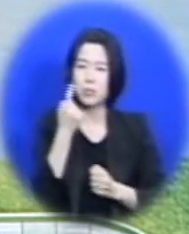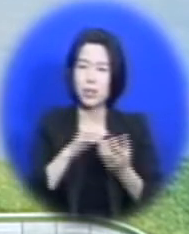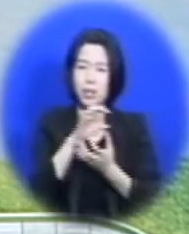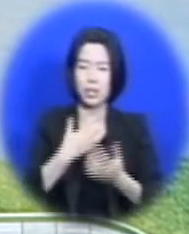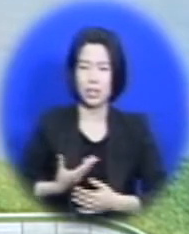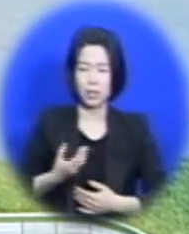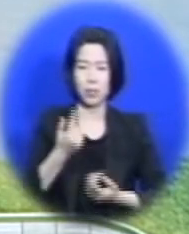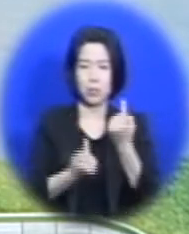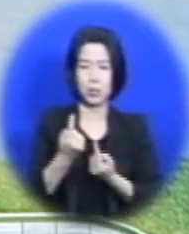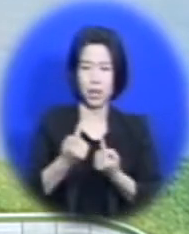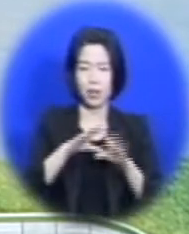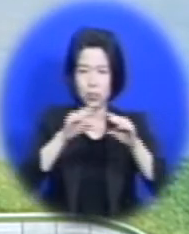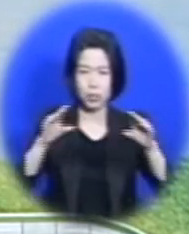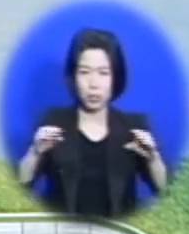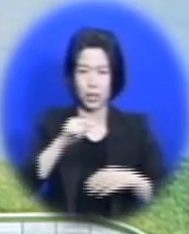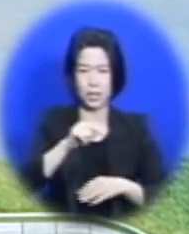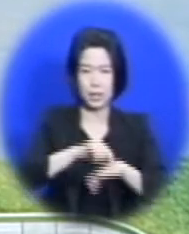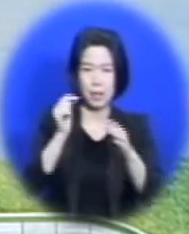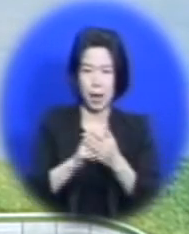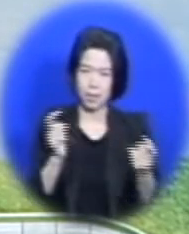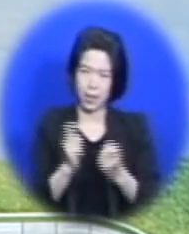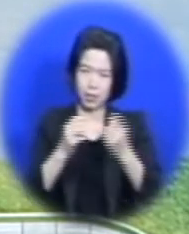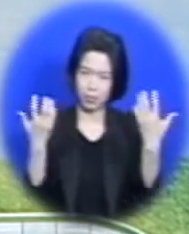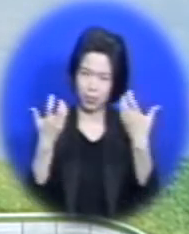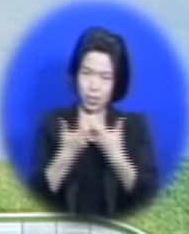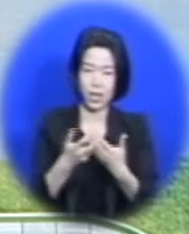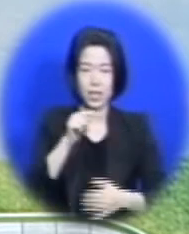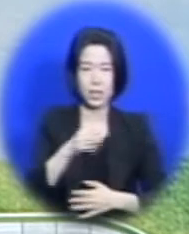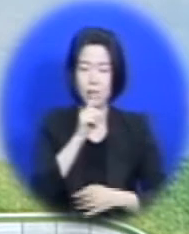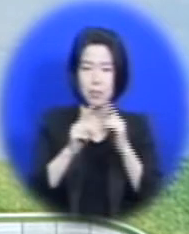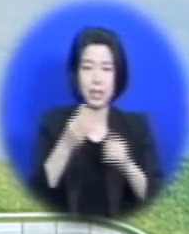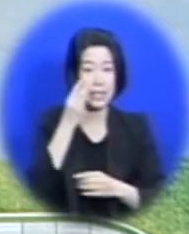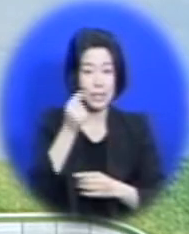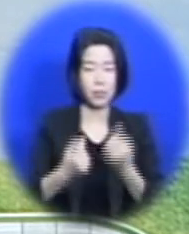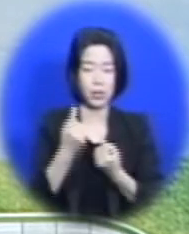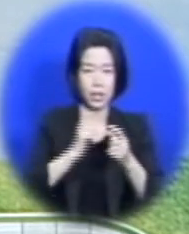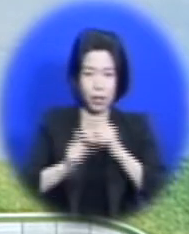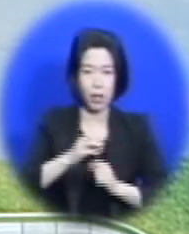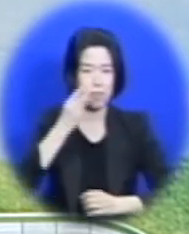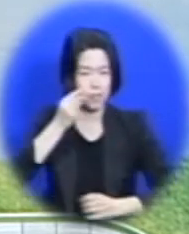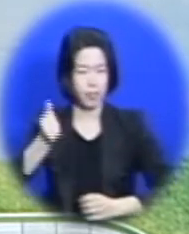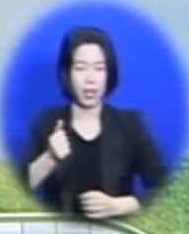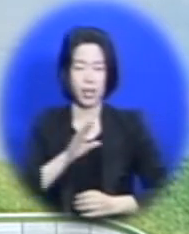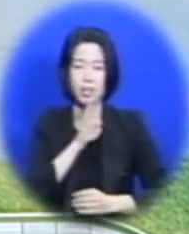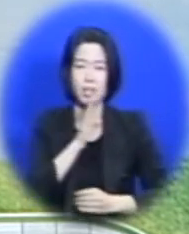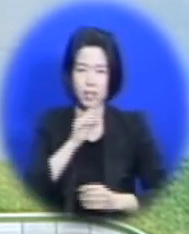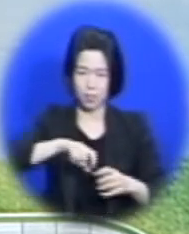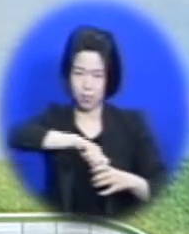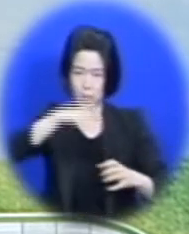부드러우나 그의 마음은 다툼으로 가득 차 있구나. 그의 말은 기름보다 더 매끄러우나 사실은 뽑아든